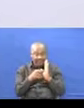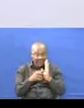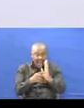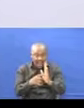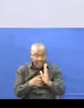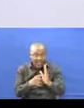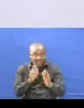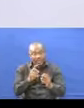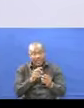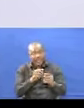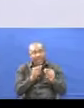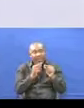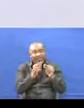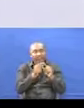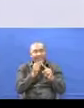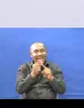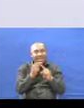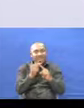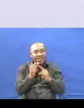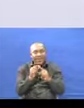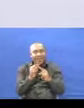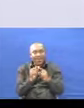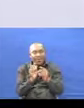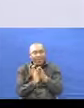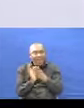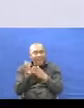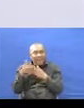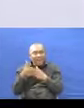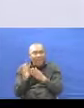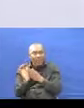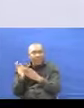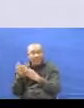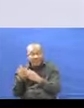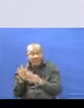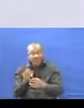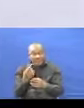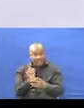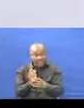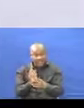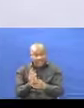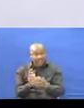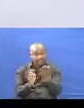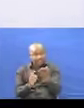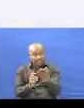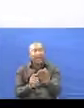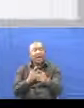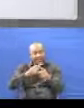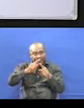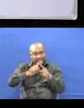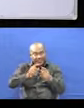lina maneno maneno, mafumbo. Sawa eh? Ili tumalize kabisa. Uko tayari? Shika kalamu yako, tufanye